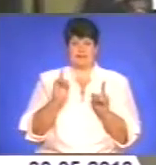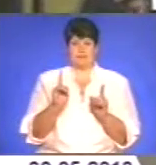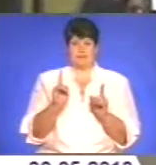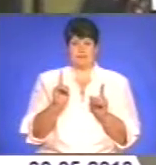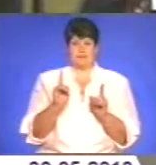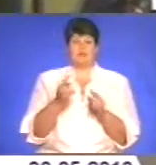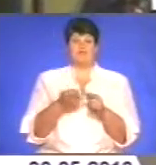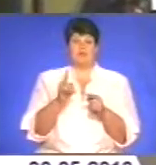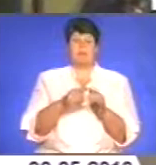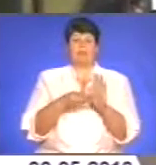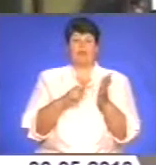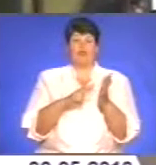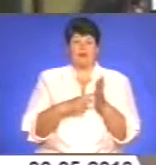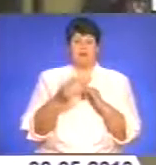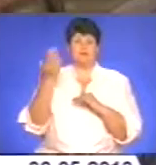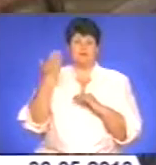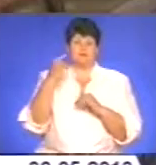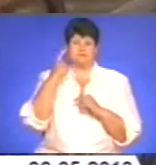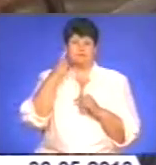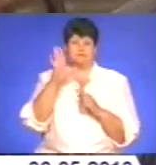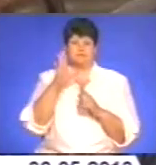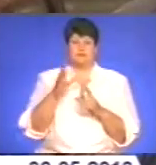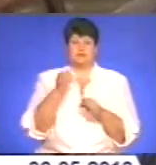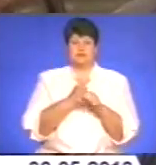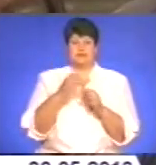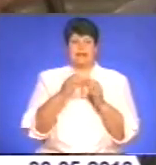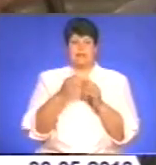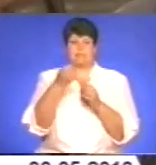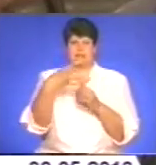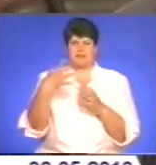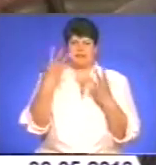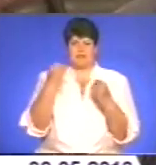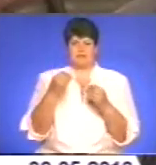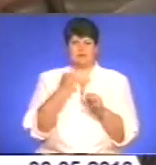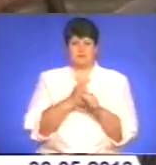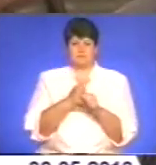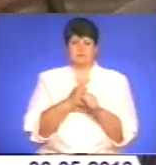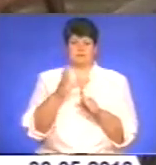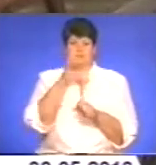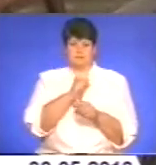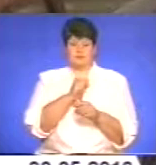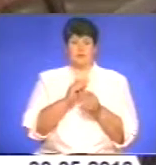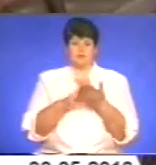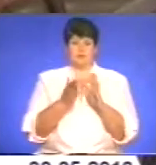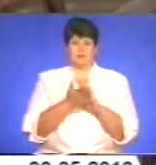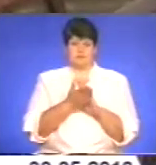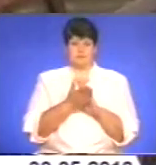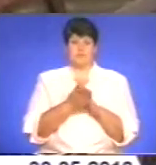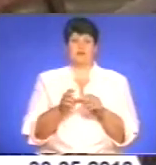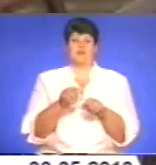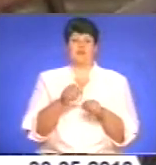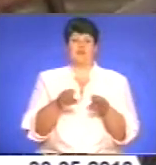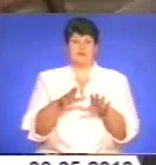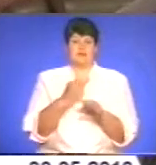даного злочину вони планували заздалегідь. Тобто ще за 10-15 днів до вчинення злочину вони разом домовилися і вирішили